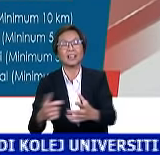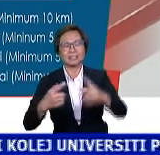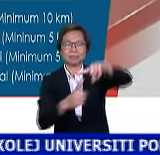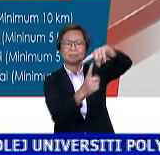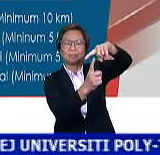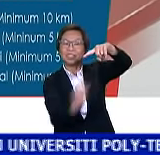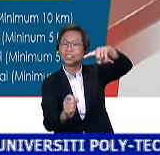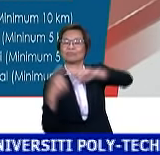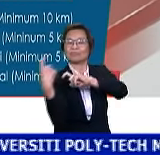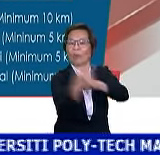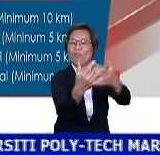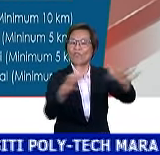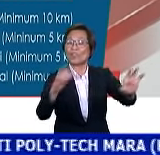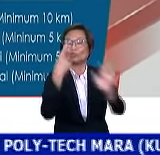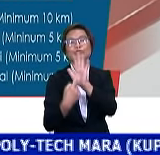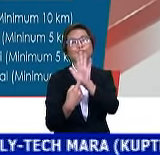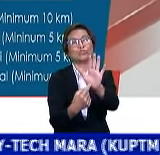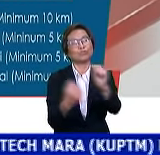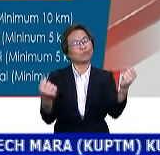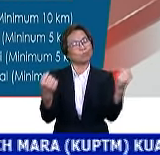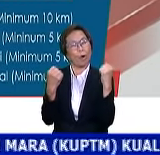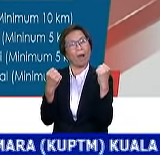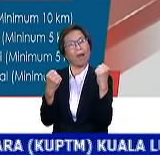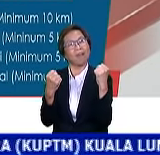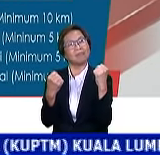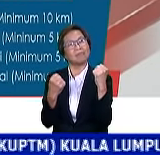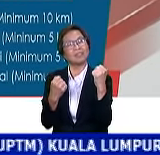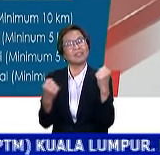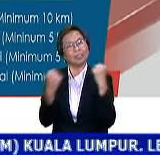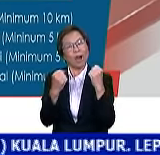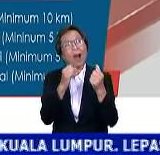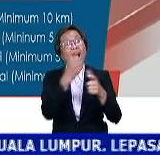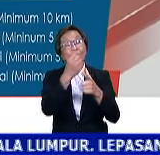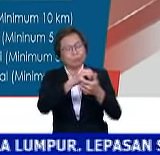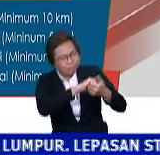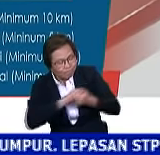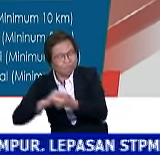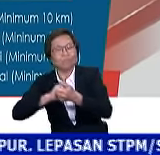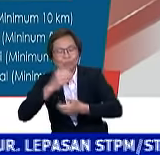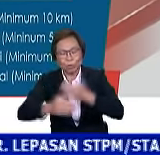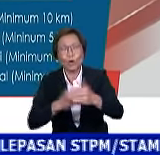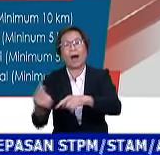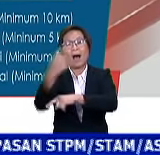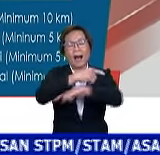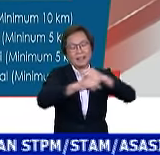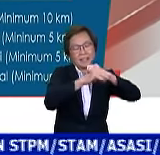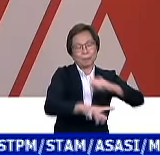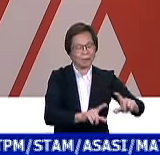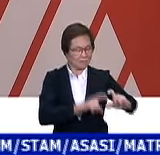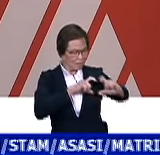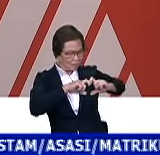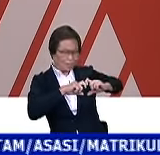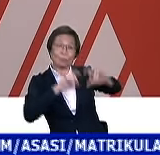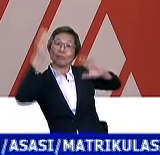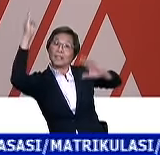t-shirt untuk menunjukkan solidariti ataupun kebersamaan dalam proses untuk Hari Kempen Jantung Malaysia.